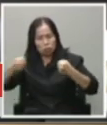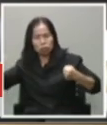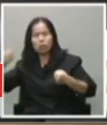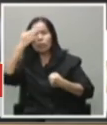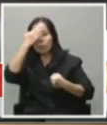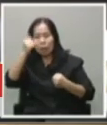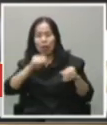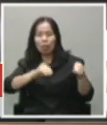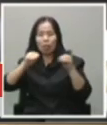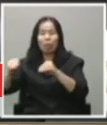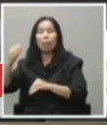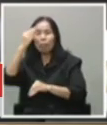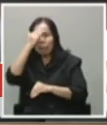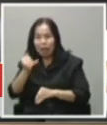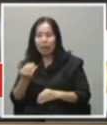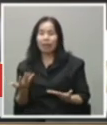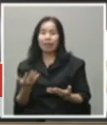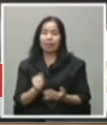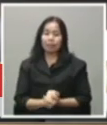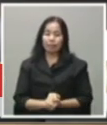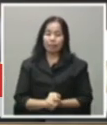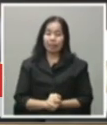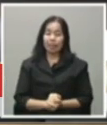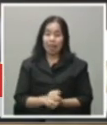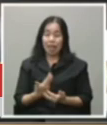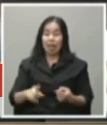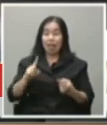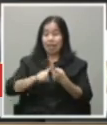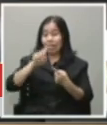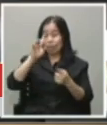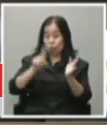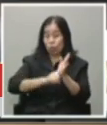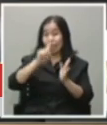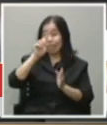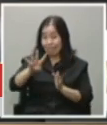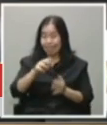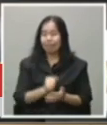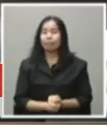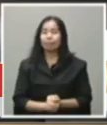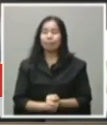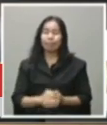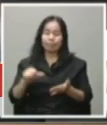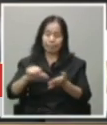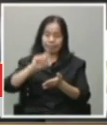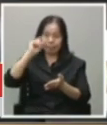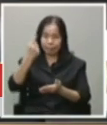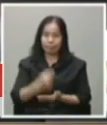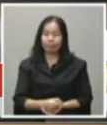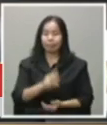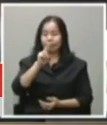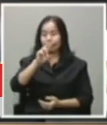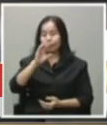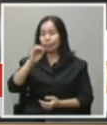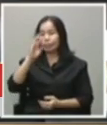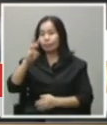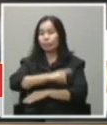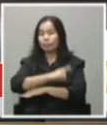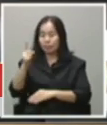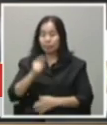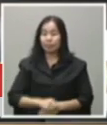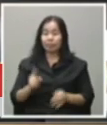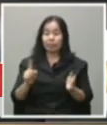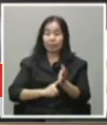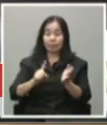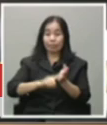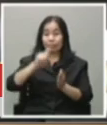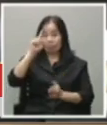สัญญาจากเดิมนะครับที่งวดที่4ส่งมอบ300วันก็แก้ไขเป็น602วันครับงวดที่5ส่งมอบภาย